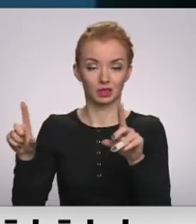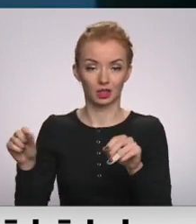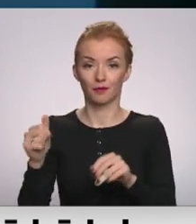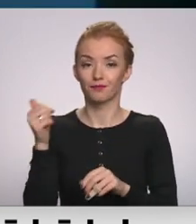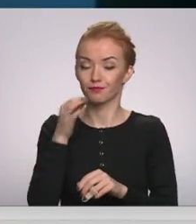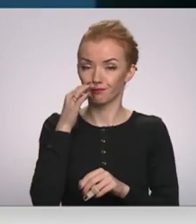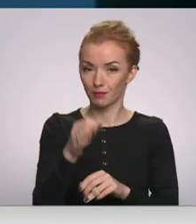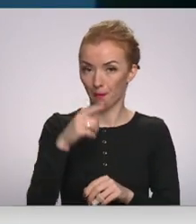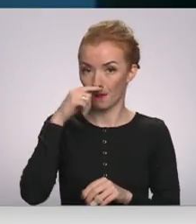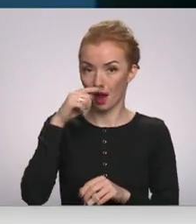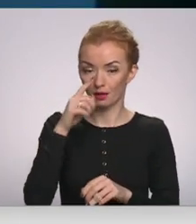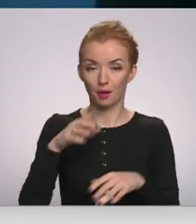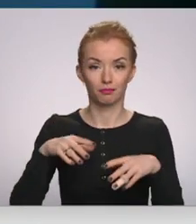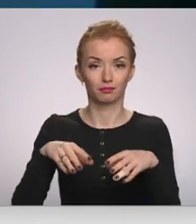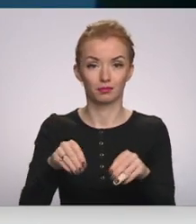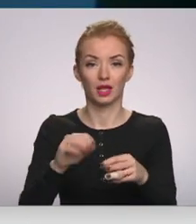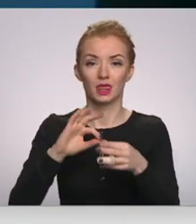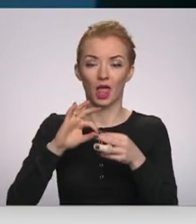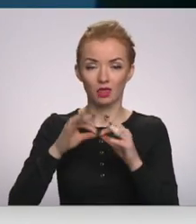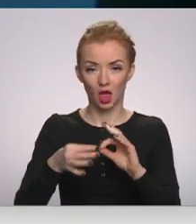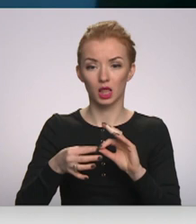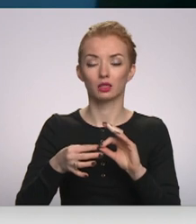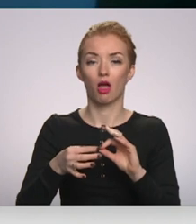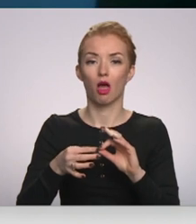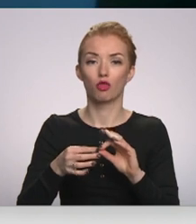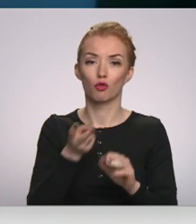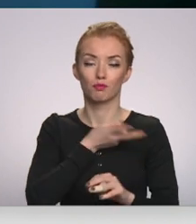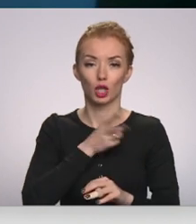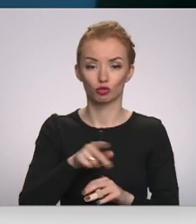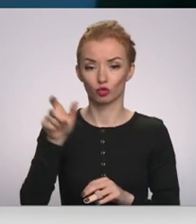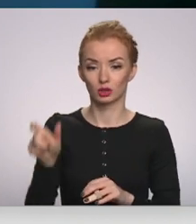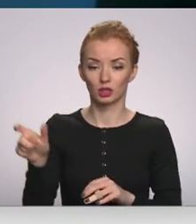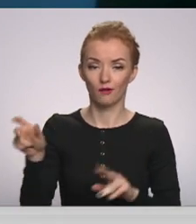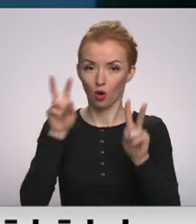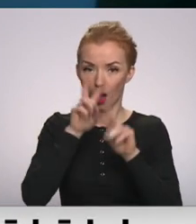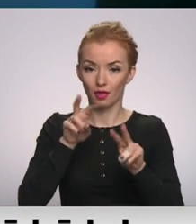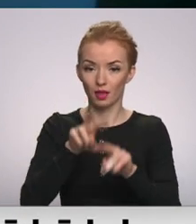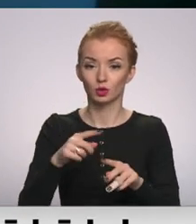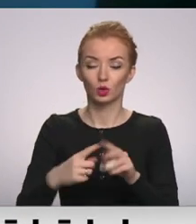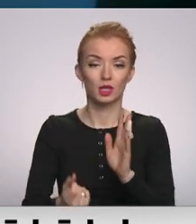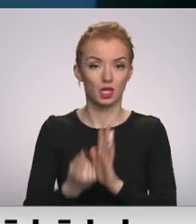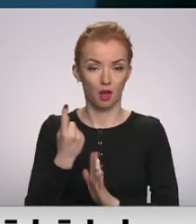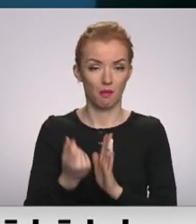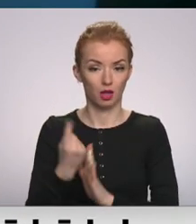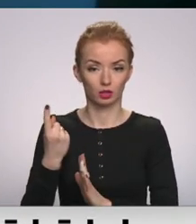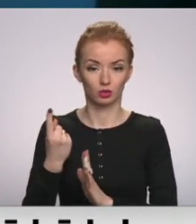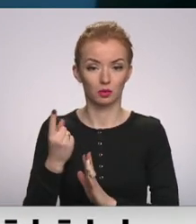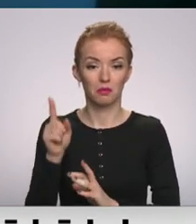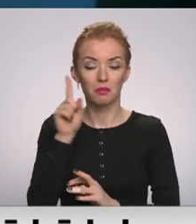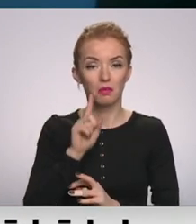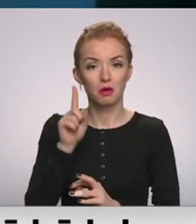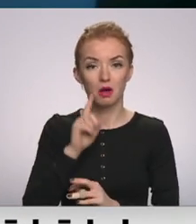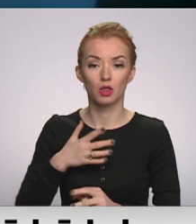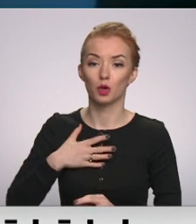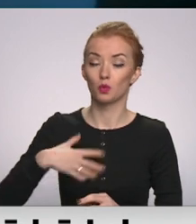būsim beiguši ļoti detalizētu mirušo cilvēku analīzi un iemeslus. Pagaidām